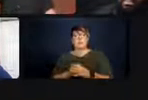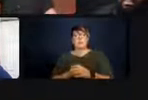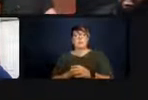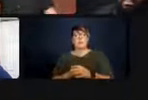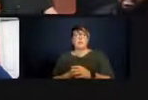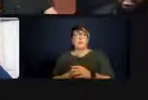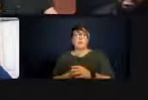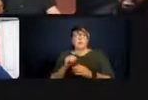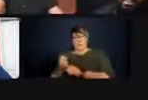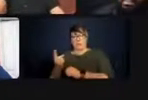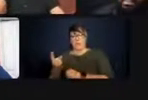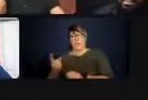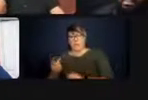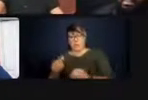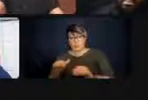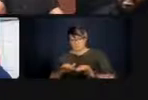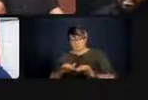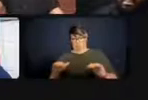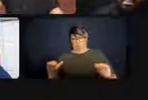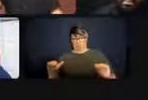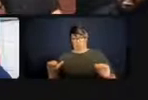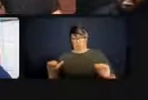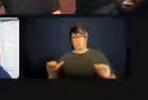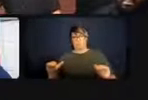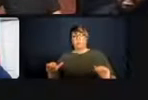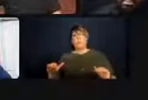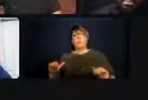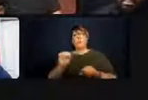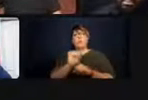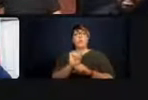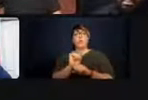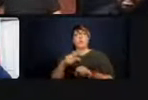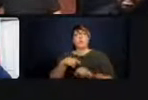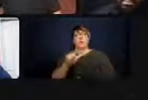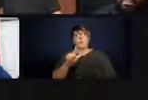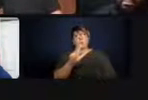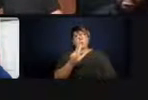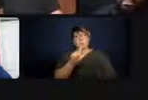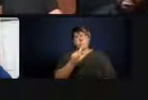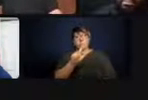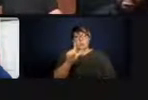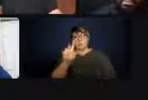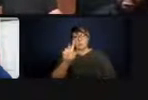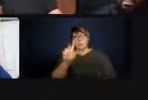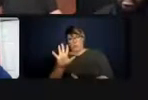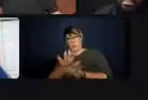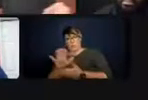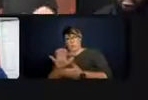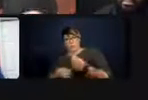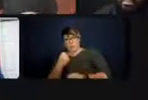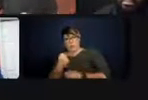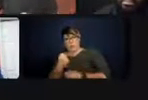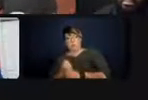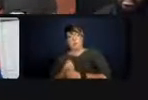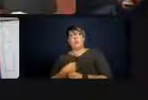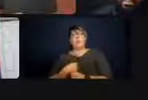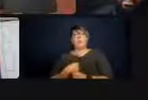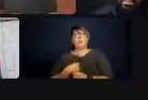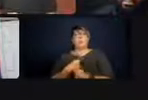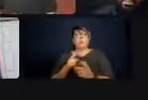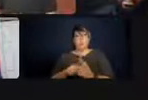خلال الأعوام القادمة طبعا لكي نحقق الأهداف التي تم وضعها